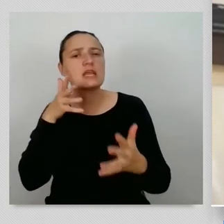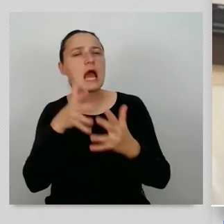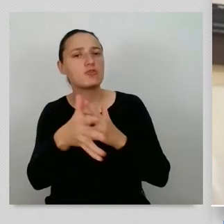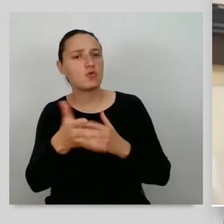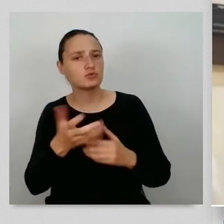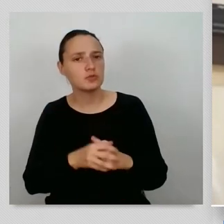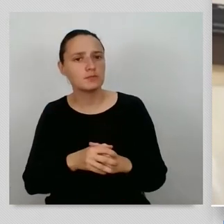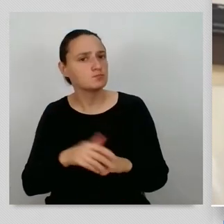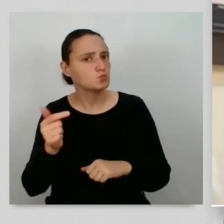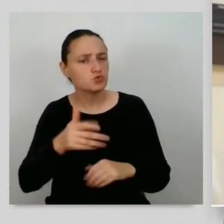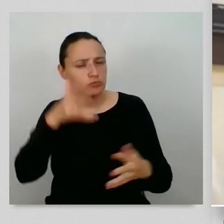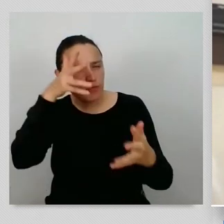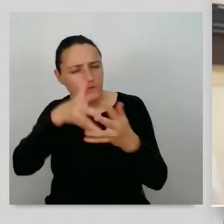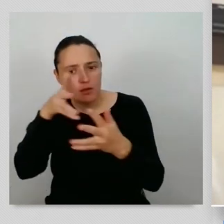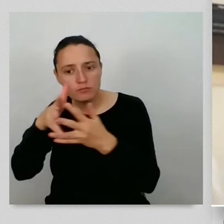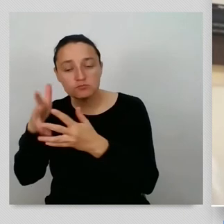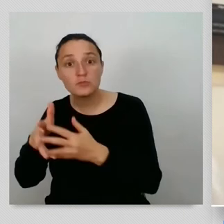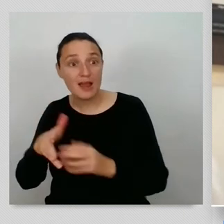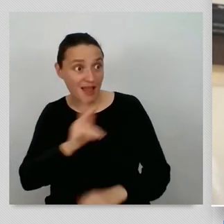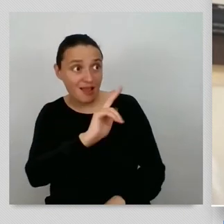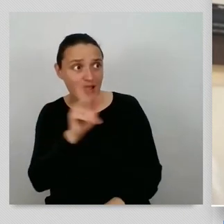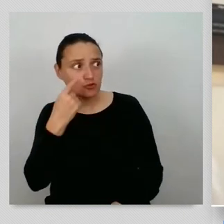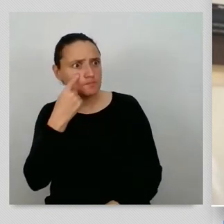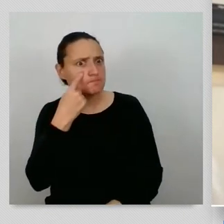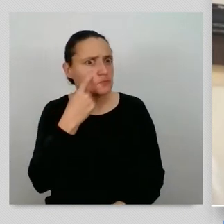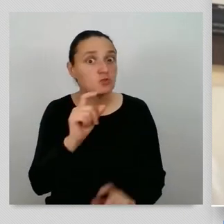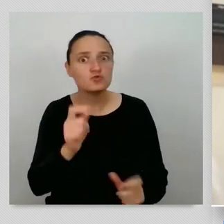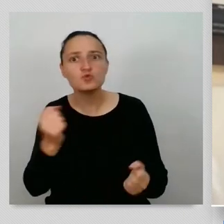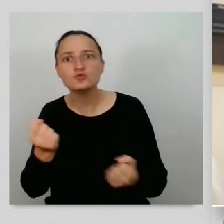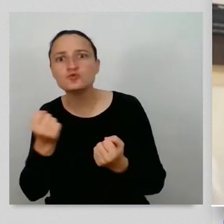Wszyscy zauważamy, że coś się dzieje, coś narasta i